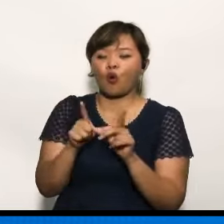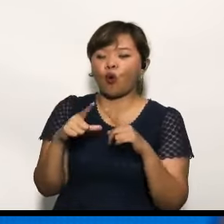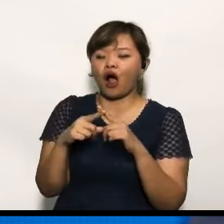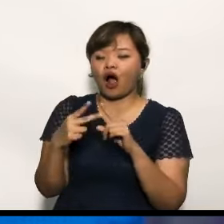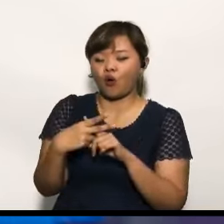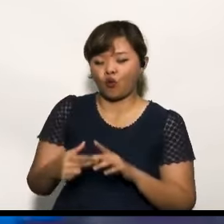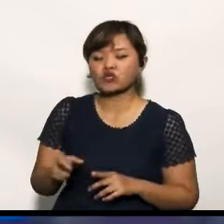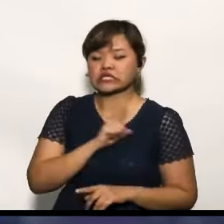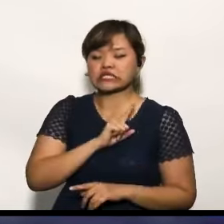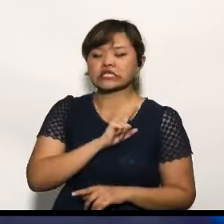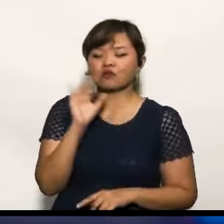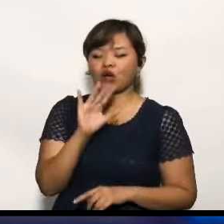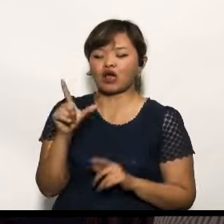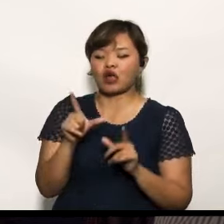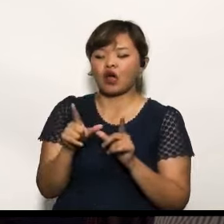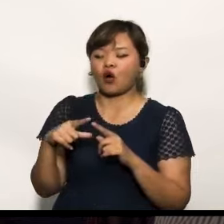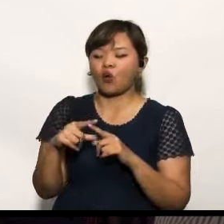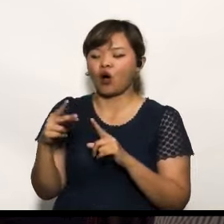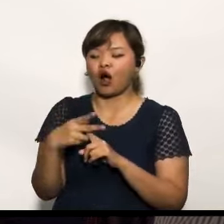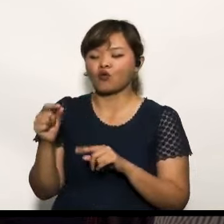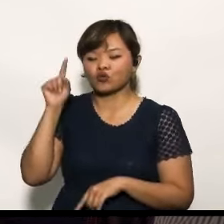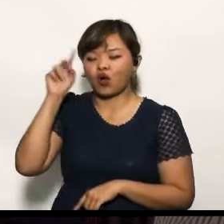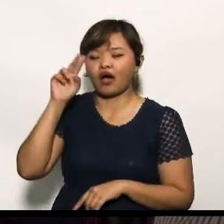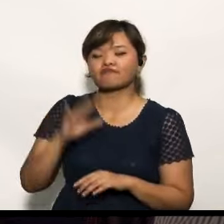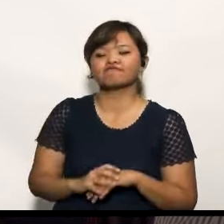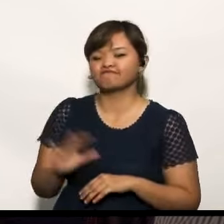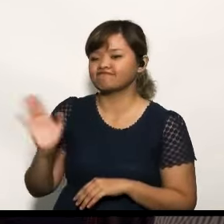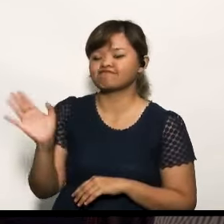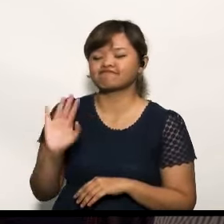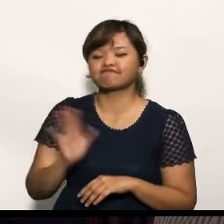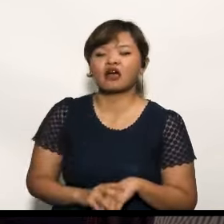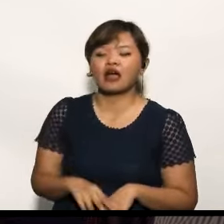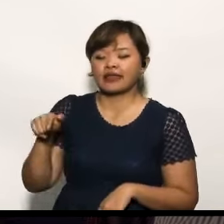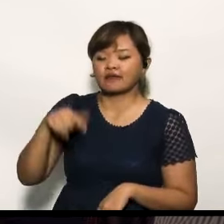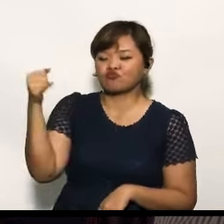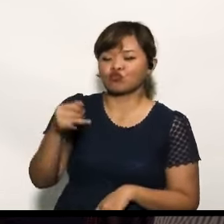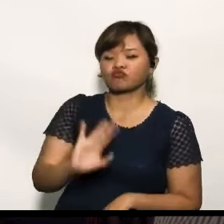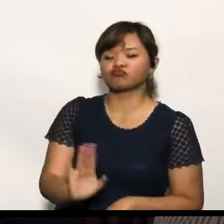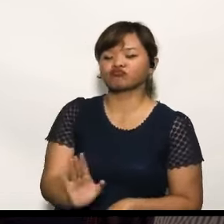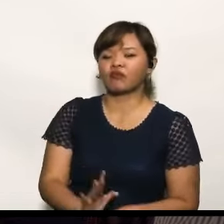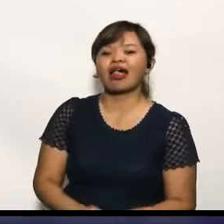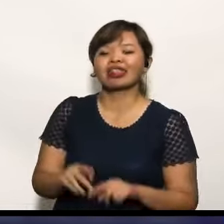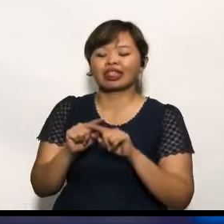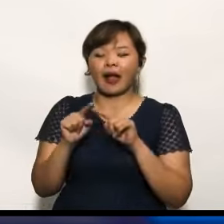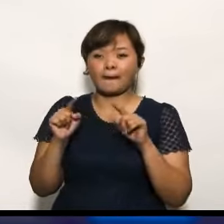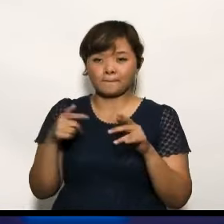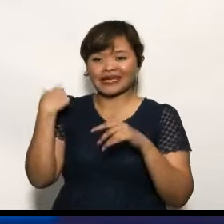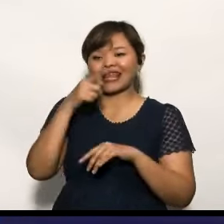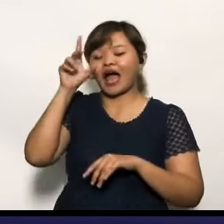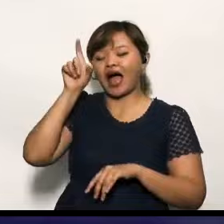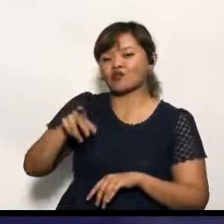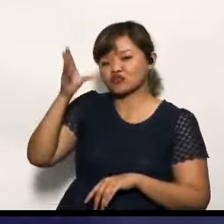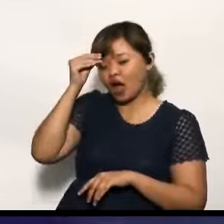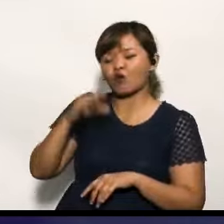wow-nya Tuhan, tapi wow-nya wow ini. Ini enggak buruk. Tapi kita perlu